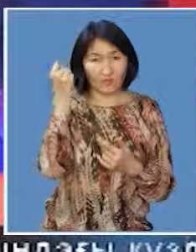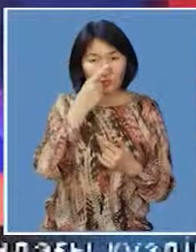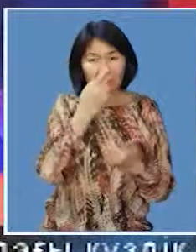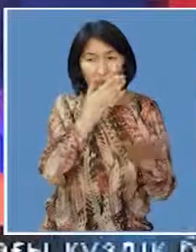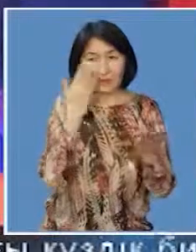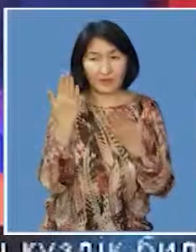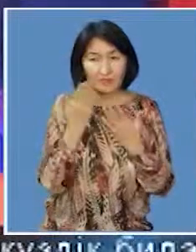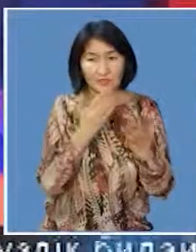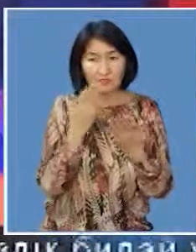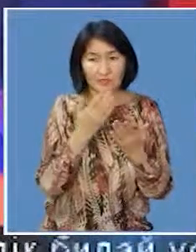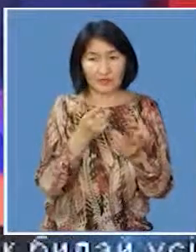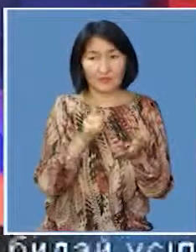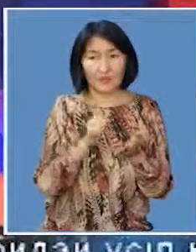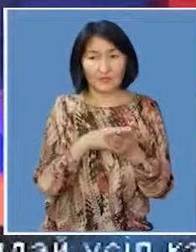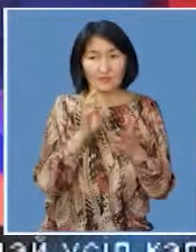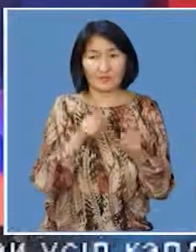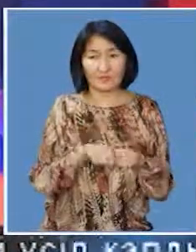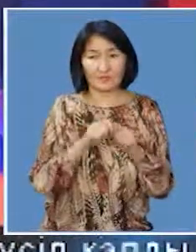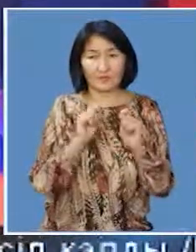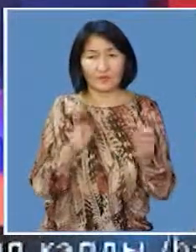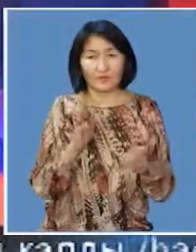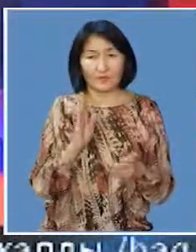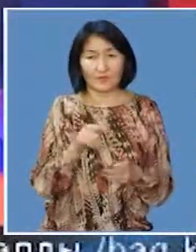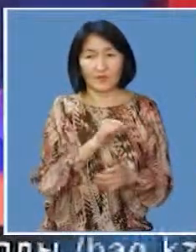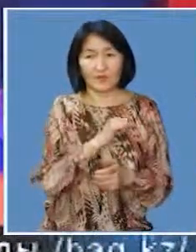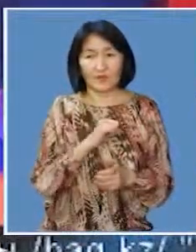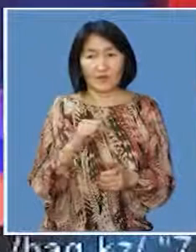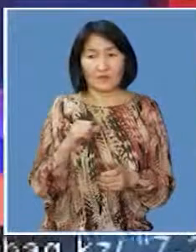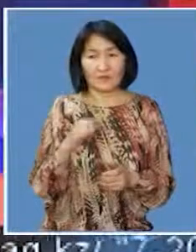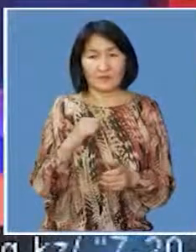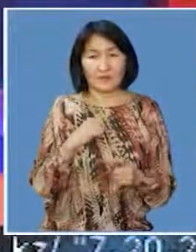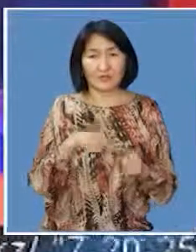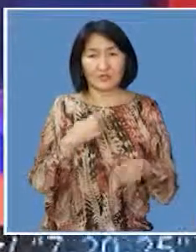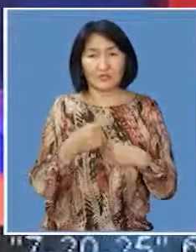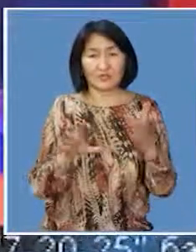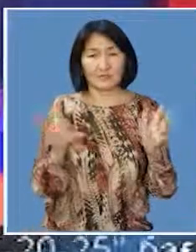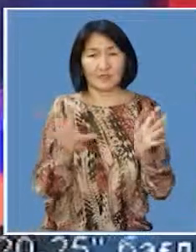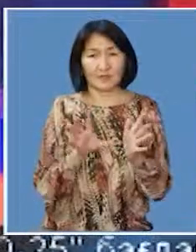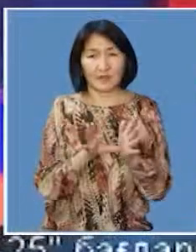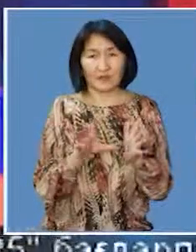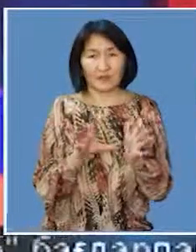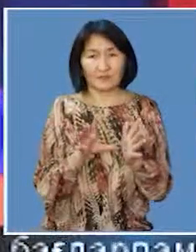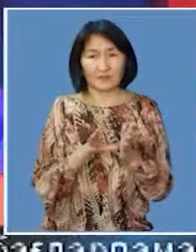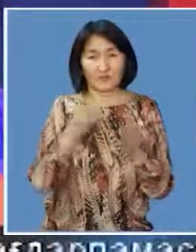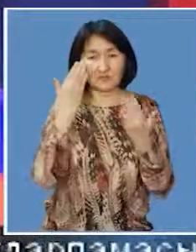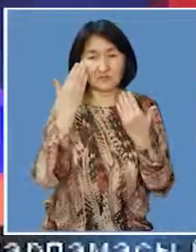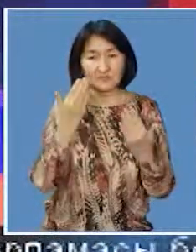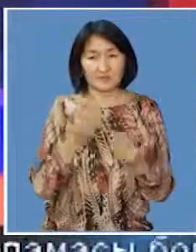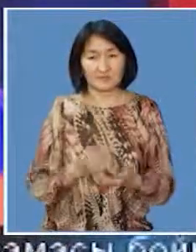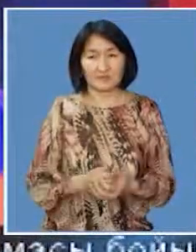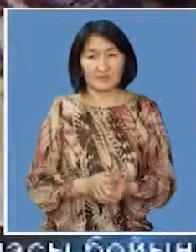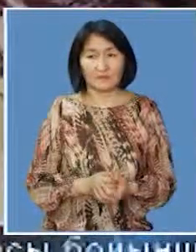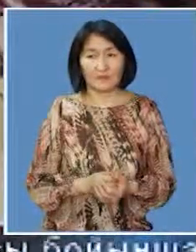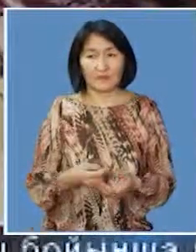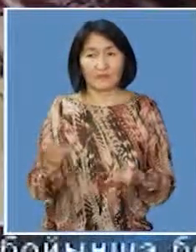Дарынды балаларды даралап оқытатын Шу қаласы білім бәсекелерінде көш бастап тұр. Оқушылардың өзі терең білімнің озық елдермен